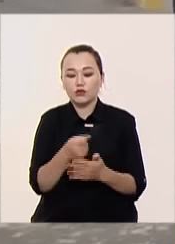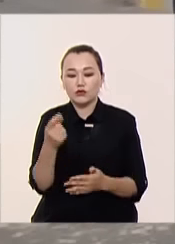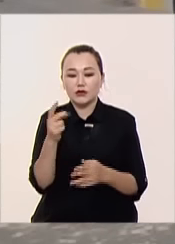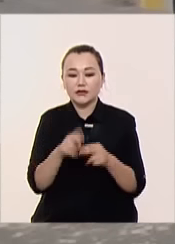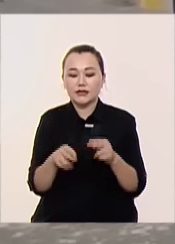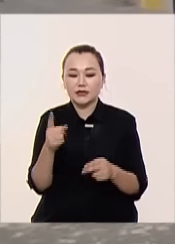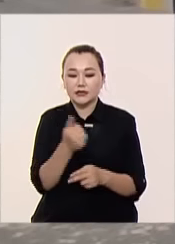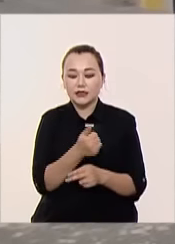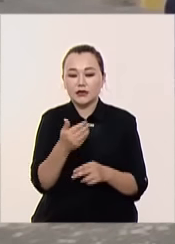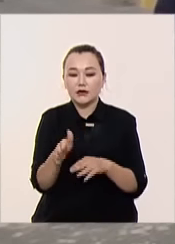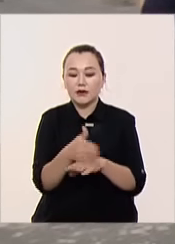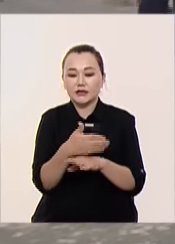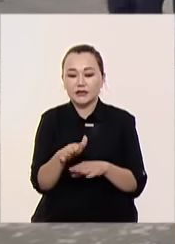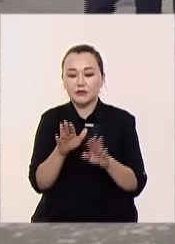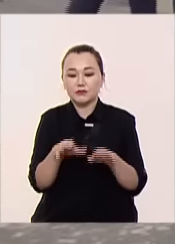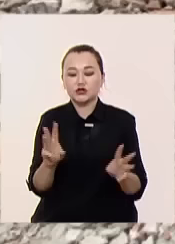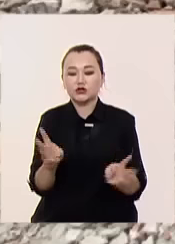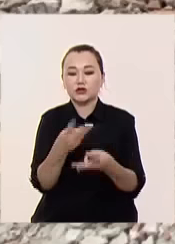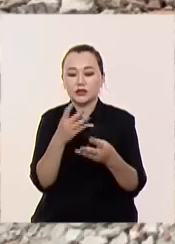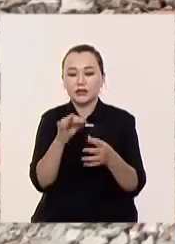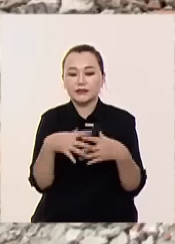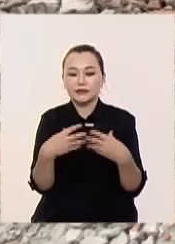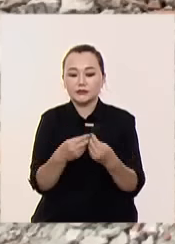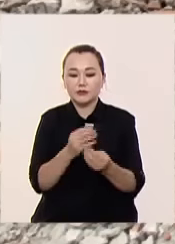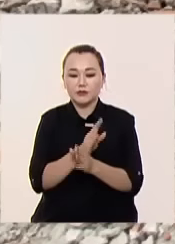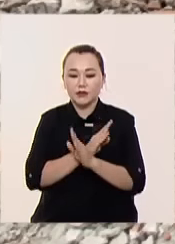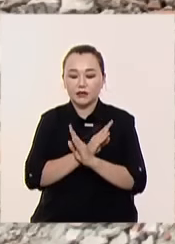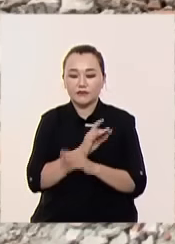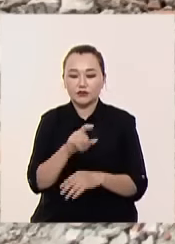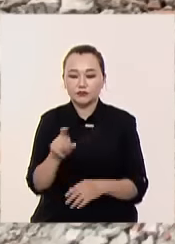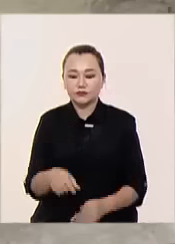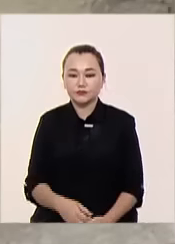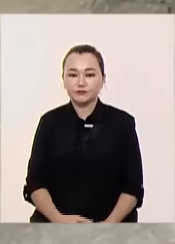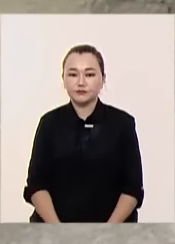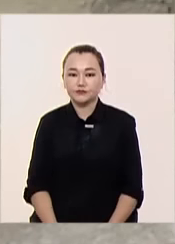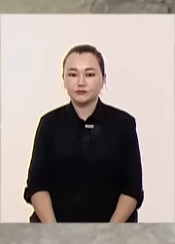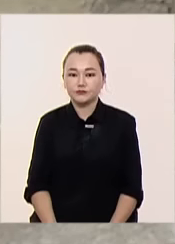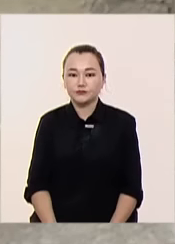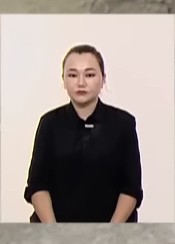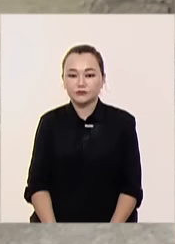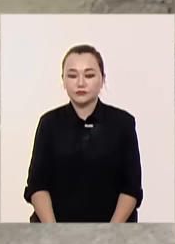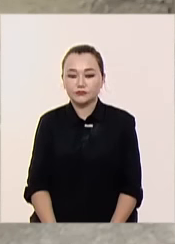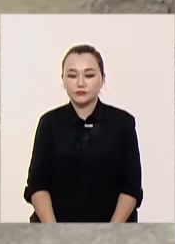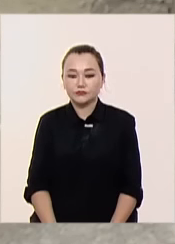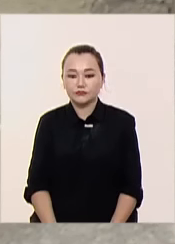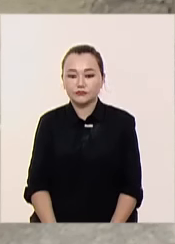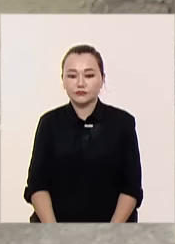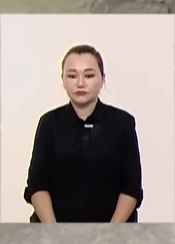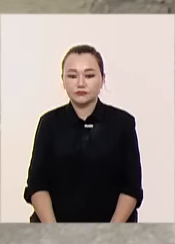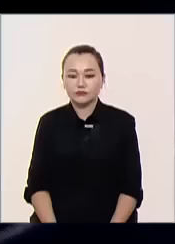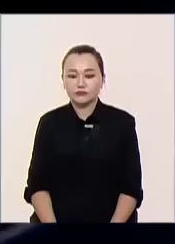недели. Затем их поделят между погорельцами и семьями погибших. Нина Шаппо, Елена Досова, Информбюро,